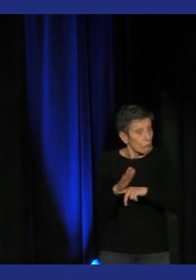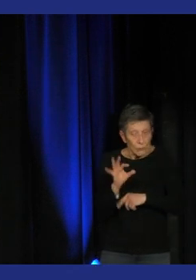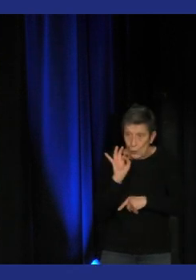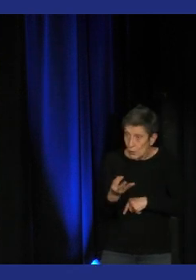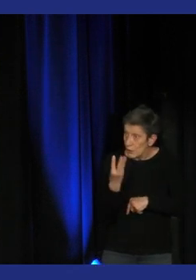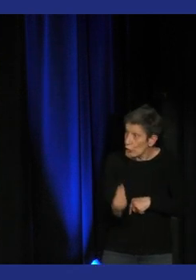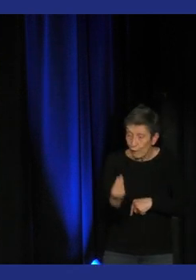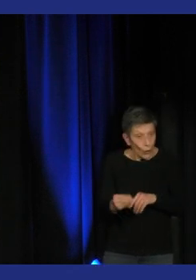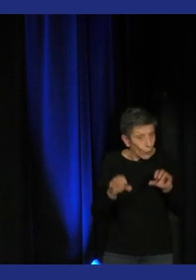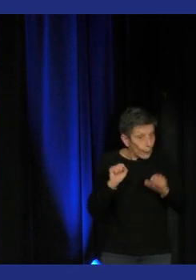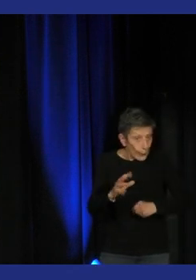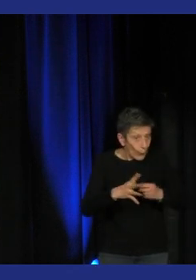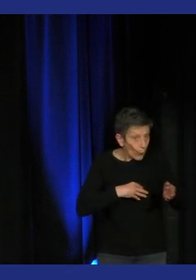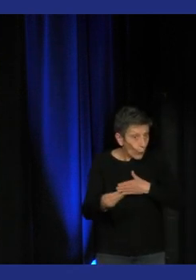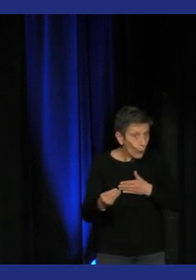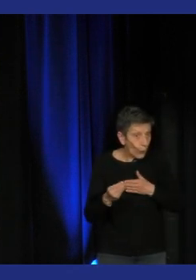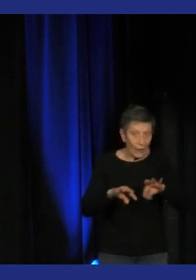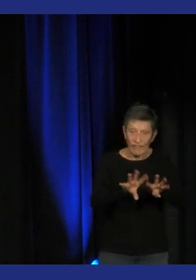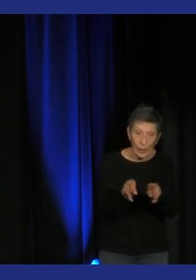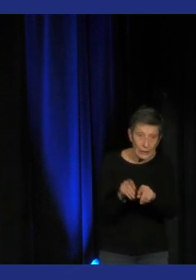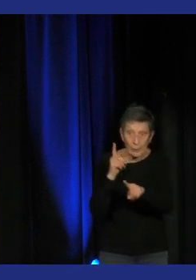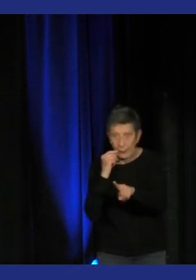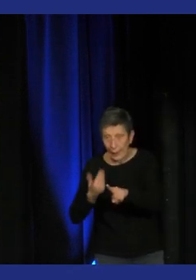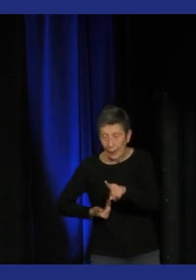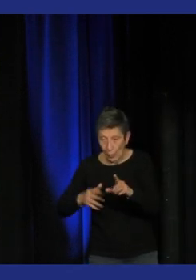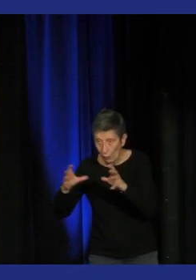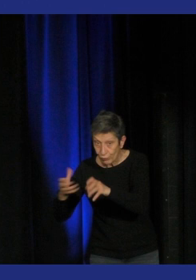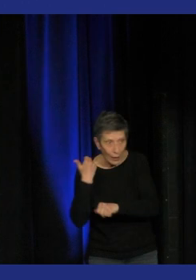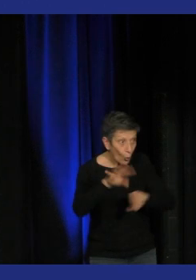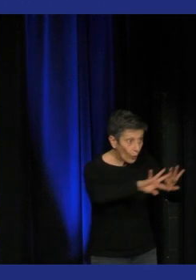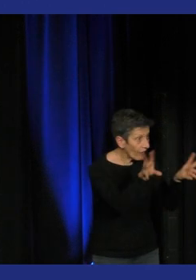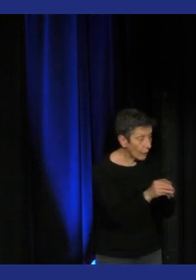d'une famille avec un papa, une maman, de façon